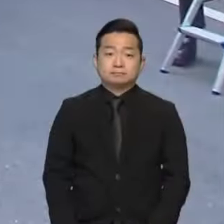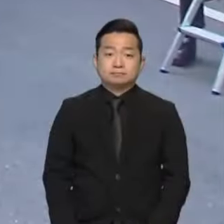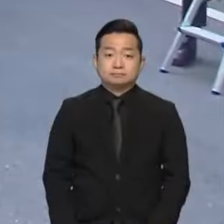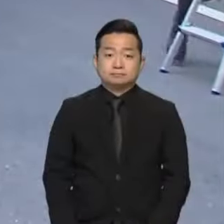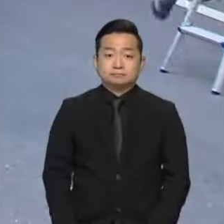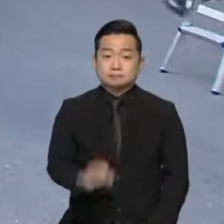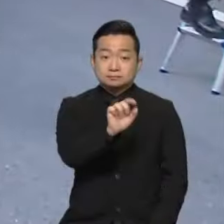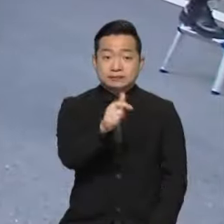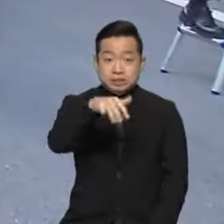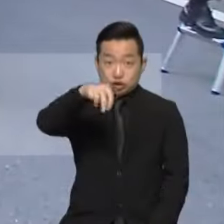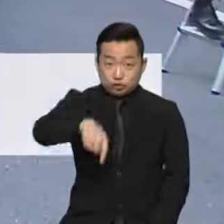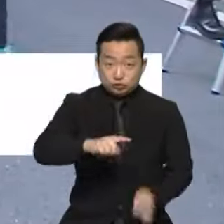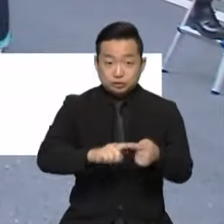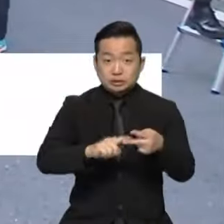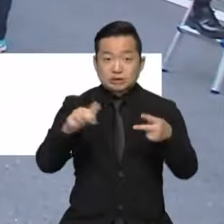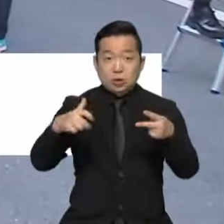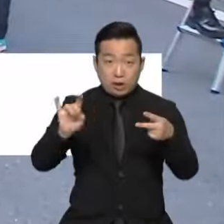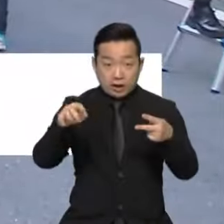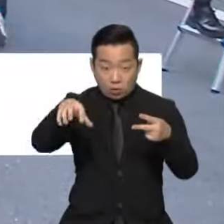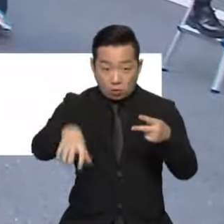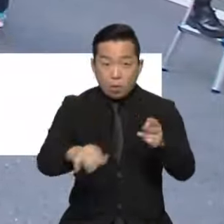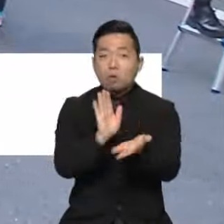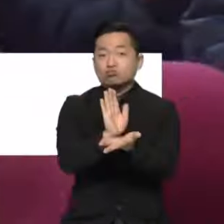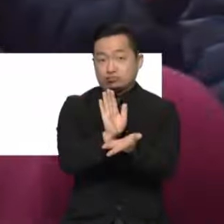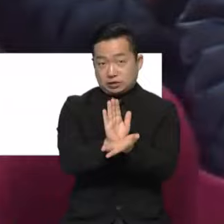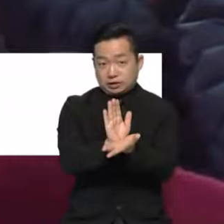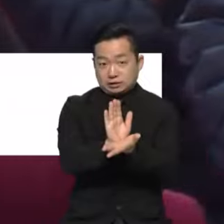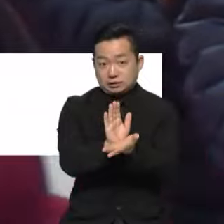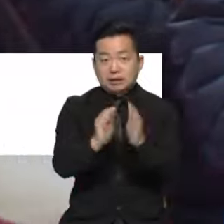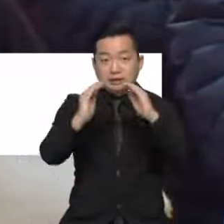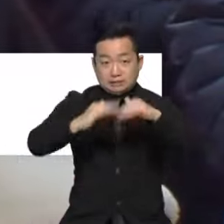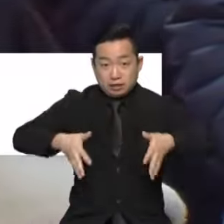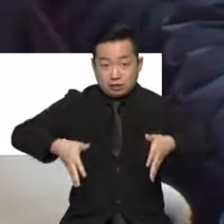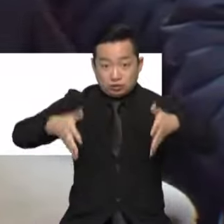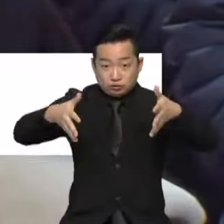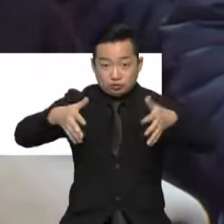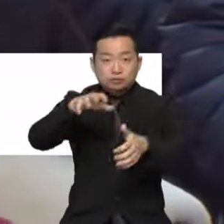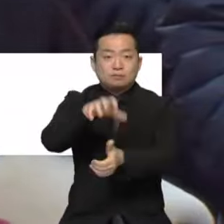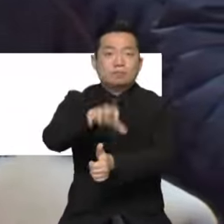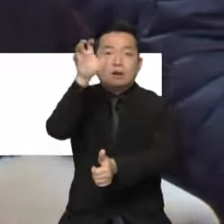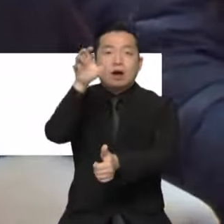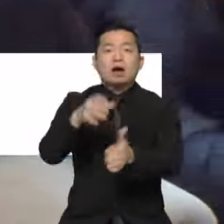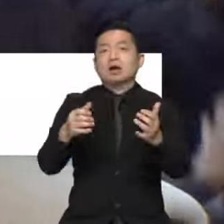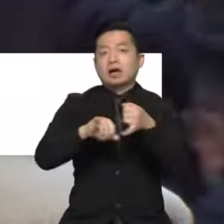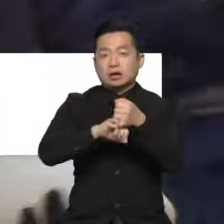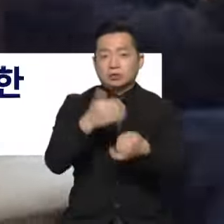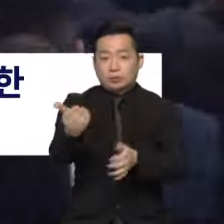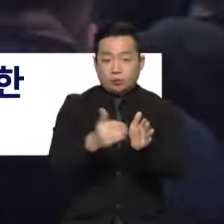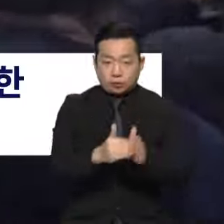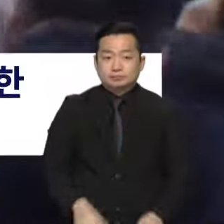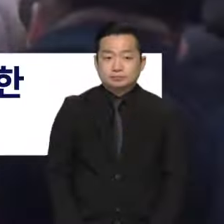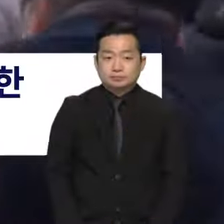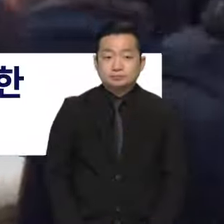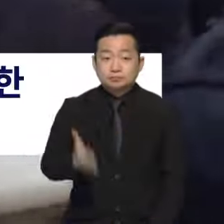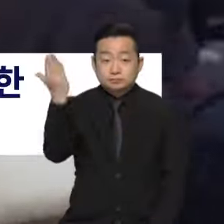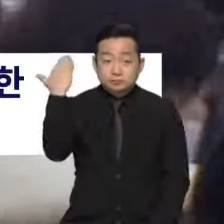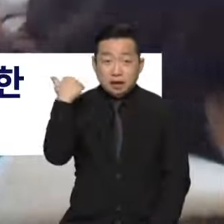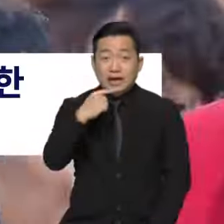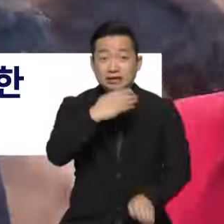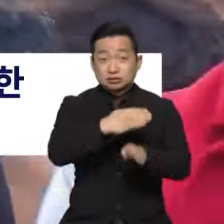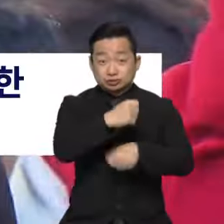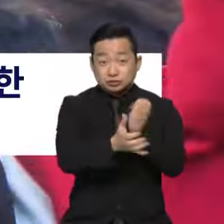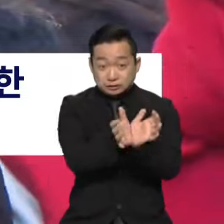이어 안철수, 김은혜 후보가 출마한 분당을 찾아 재건축 규제 완화를 약속했습니다. 그동안 민주당이